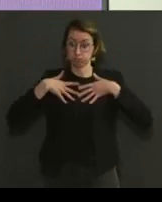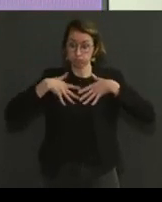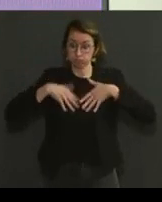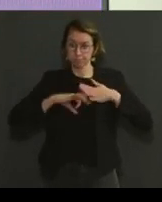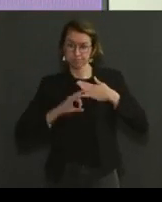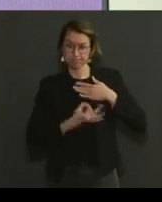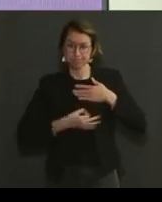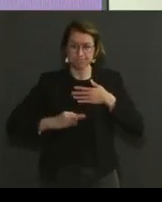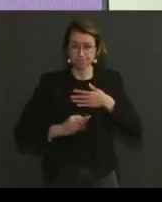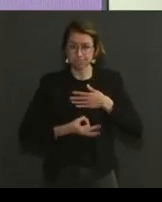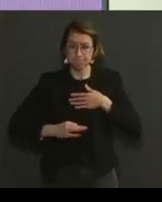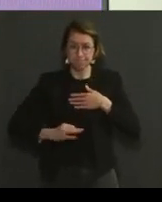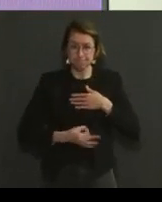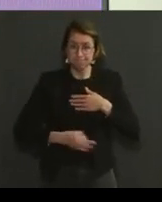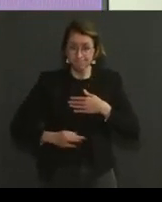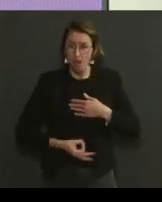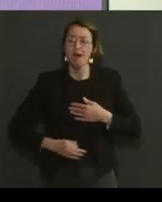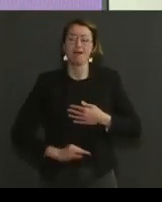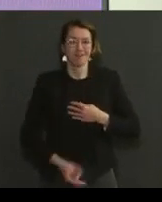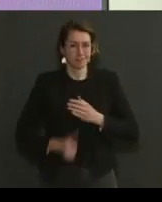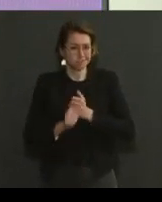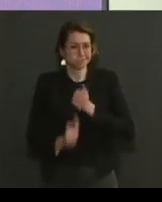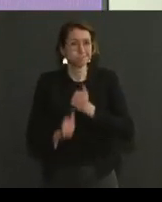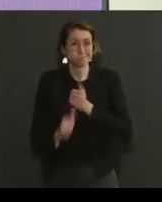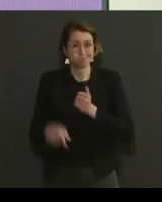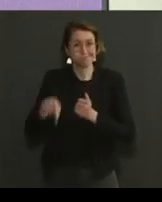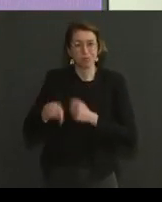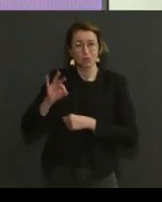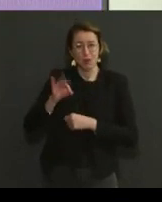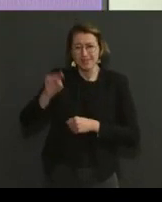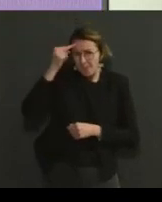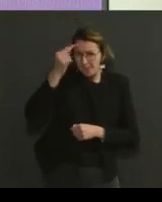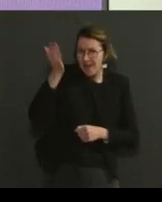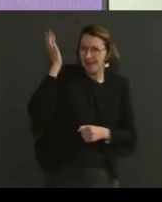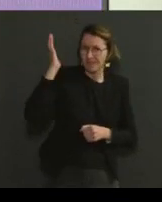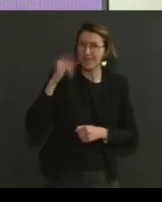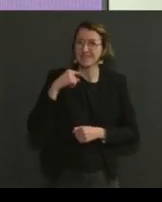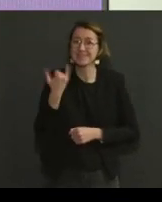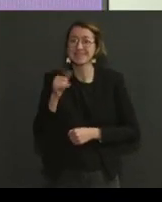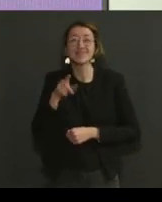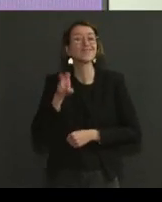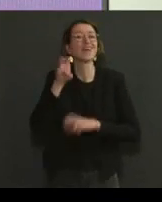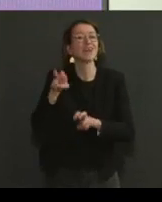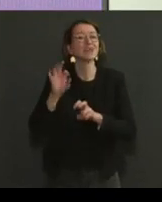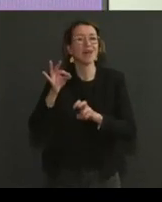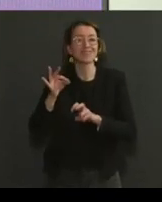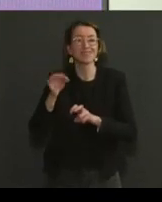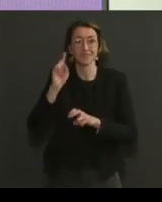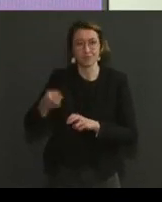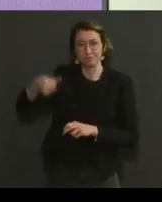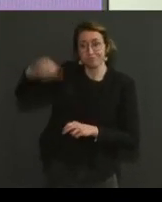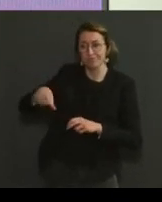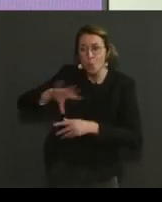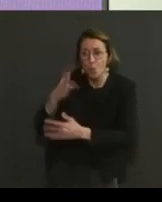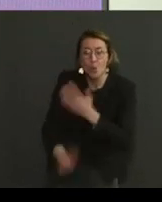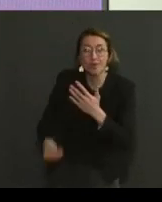d'ailleurs, certains l'ont pris avec un sourire, qu'il valait mieux, lorsqu'on va aux toilettes actuellement, baisser la planche du WC avant de tirer la chasse. C'est parce